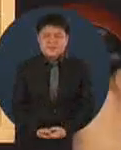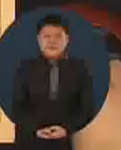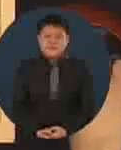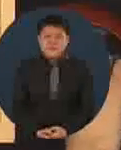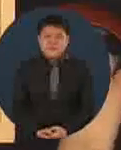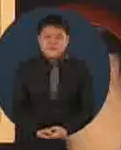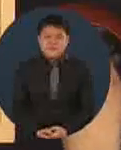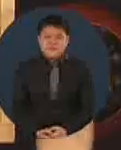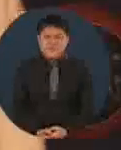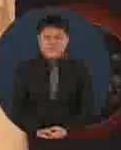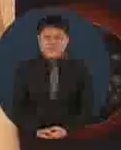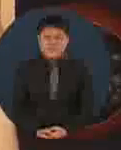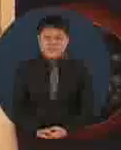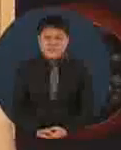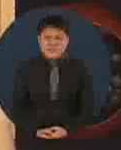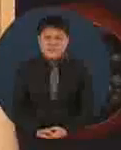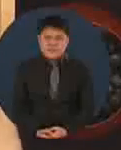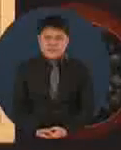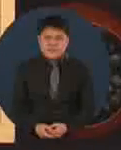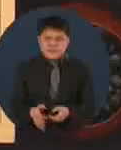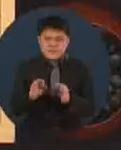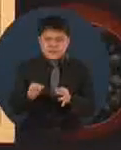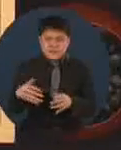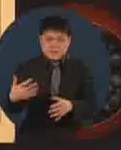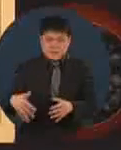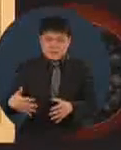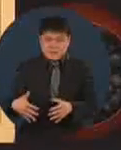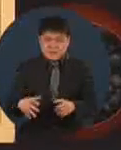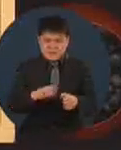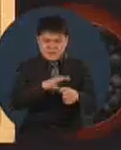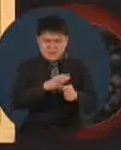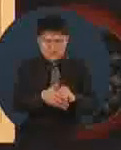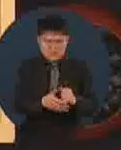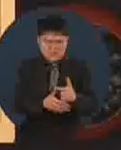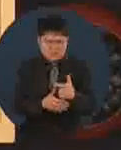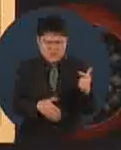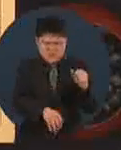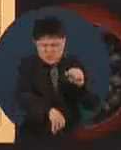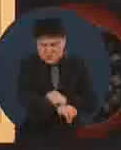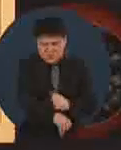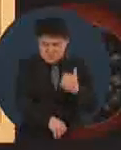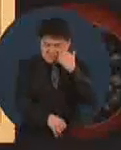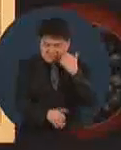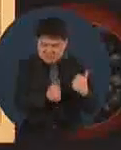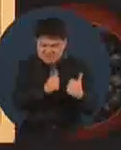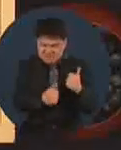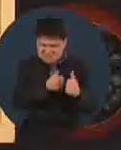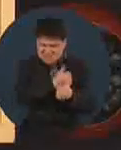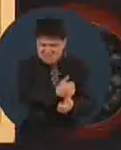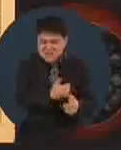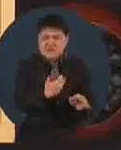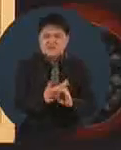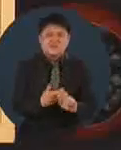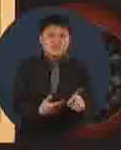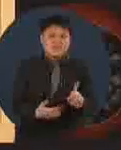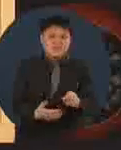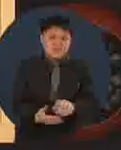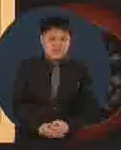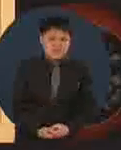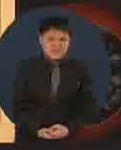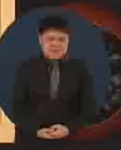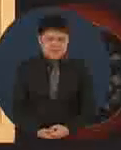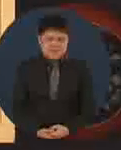이런 큰 판. 아마추어가 세계 대가를 상대로 이긴다면, 이